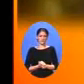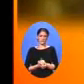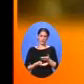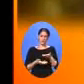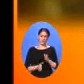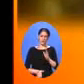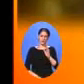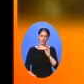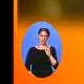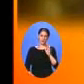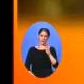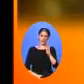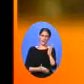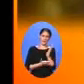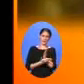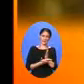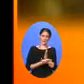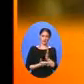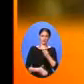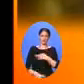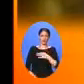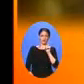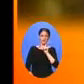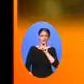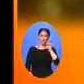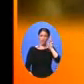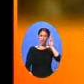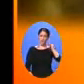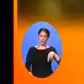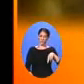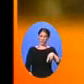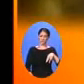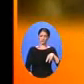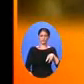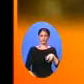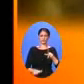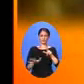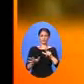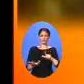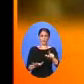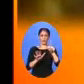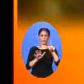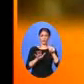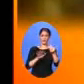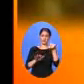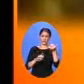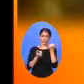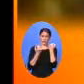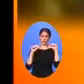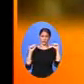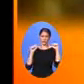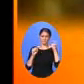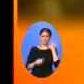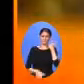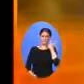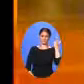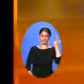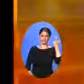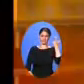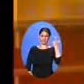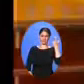בני האמצעי, 7 חודשים לפני השחרור, שם קץ